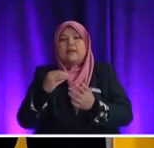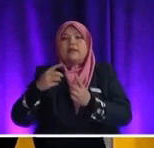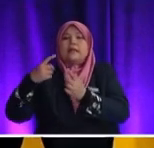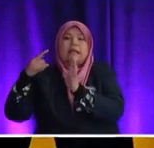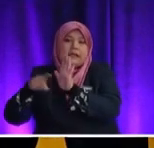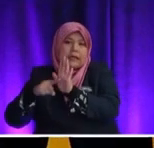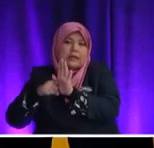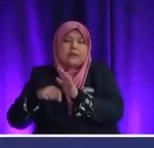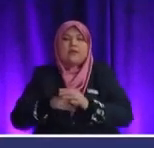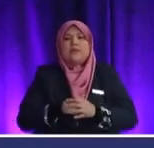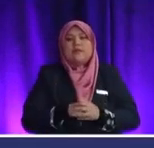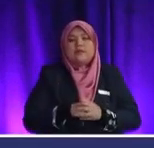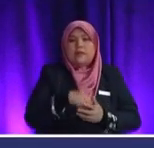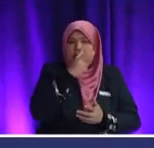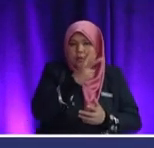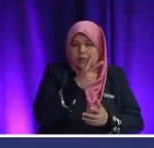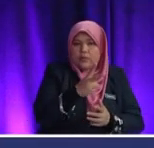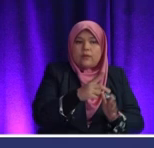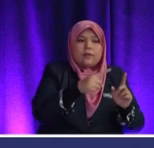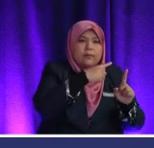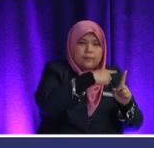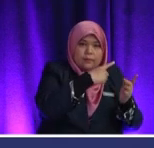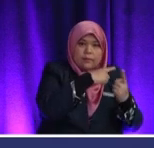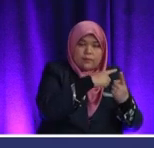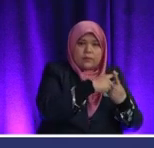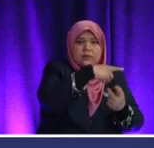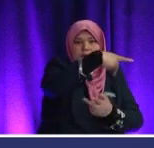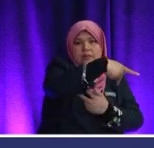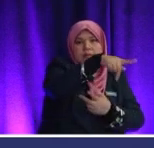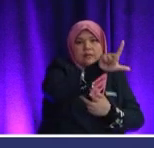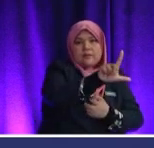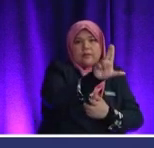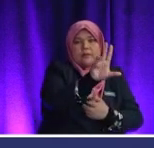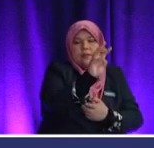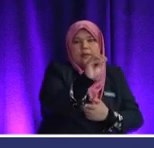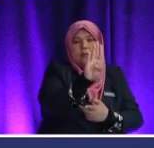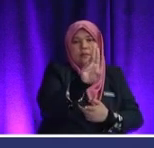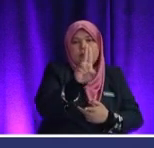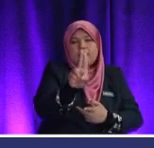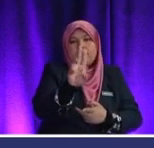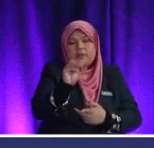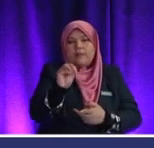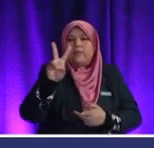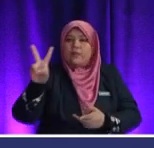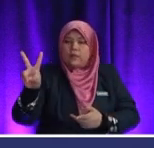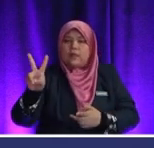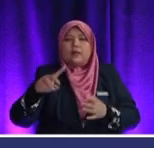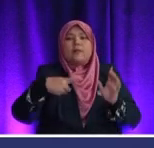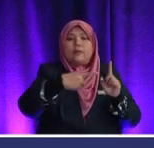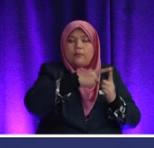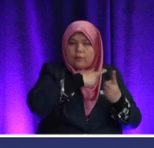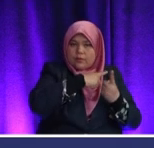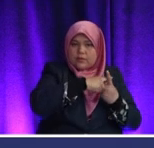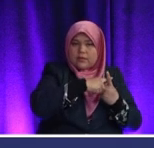negatif shuttlecock yang pertama adalah ayam plumbom Duo ayam lambang2 di dia bersifat positif 2